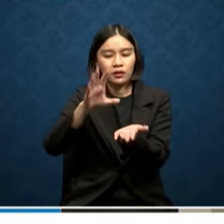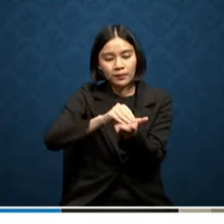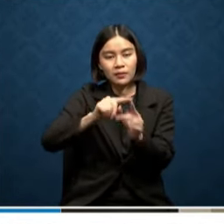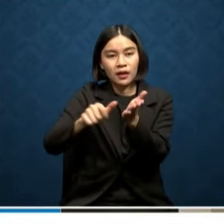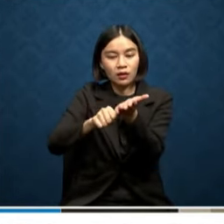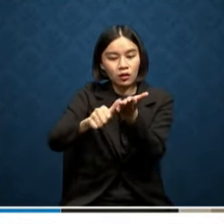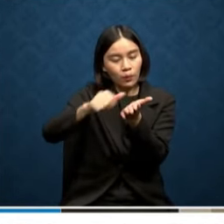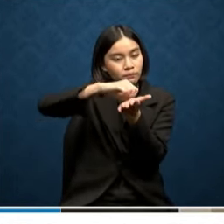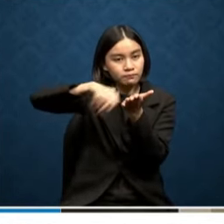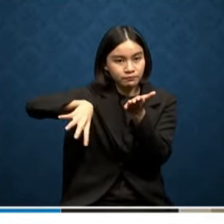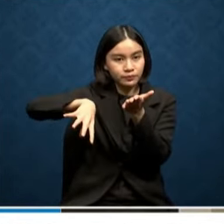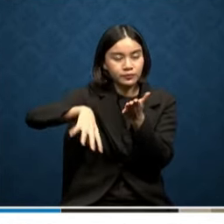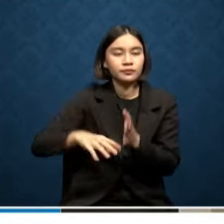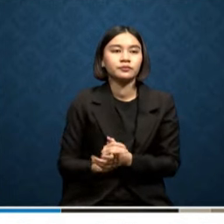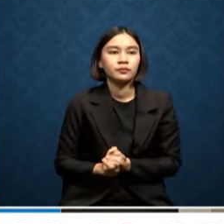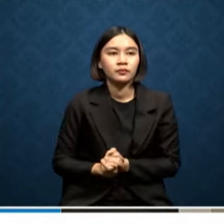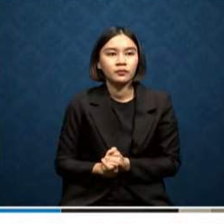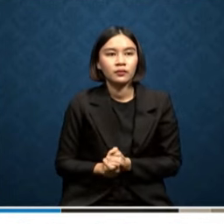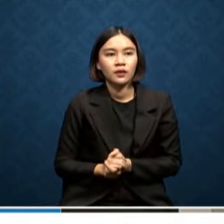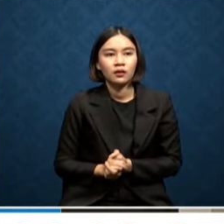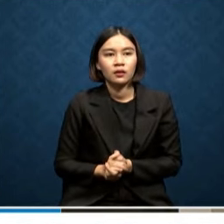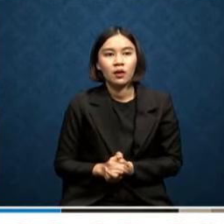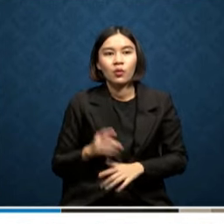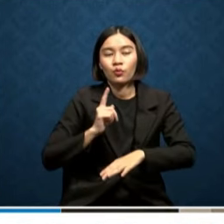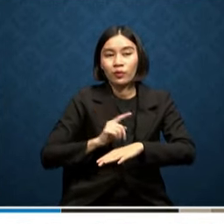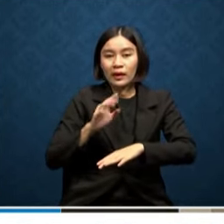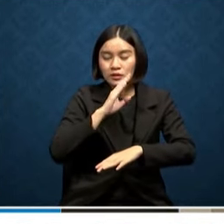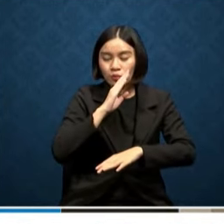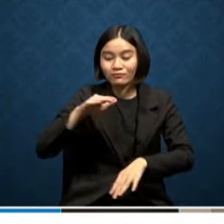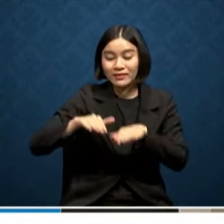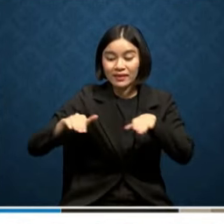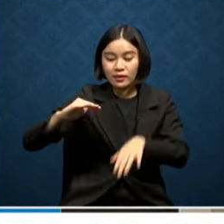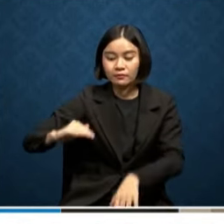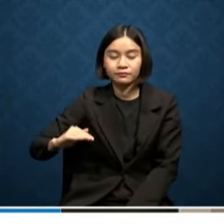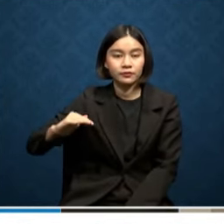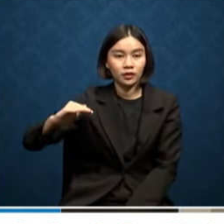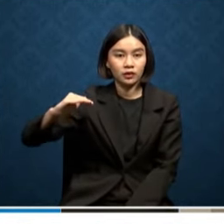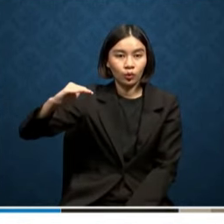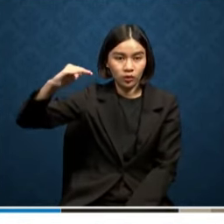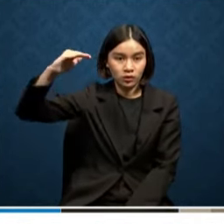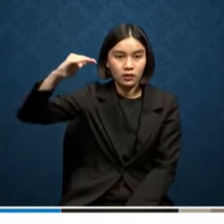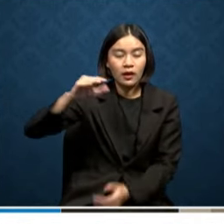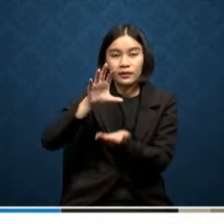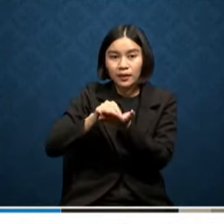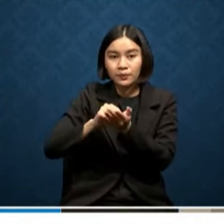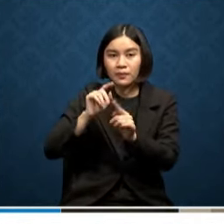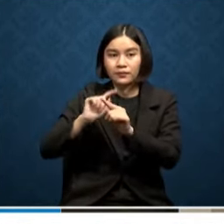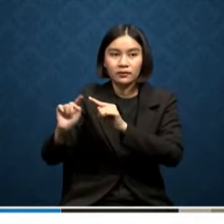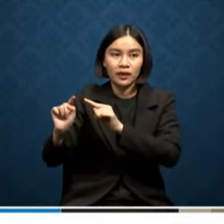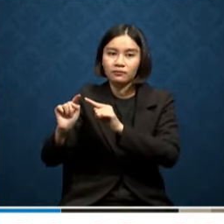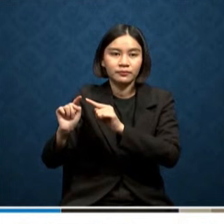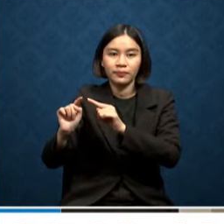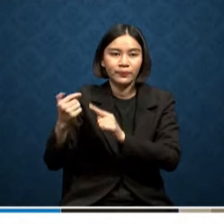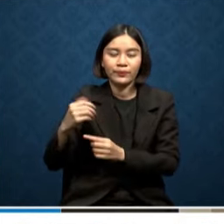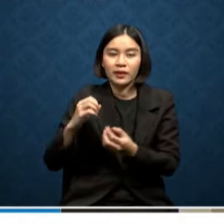ไปนะคะทำให้เมื่อเวลาที่เด็กโตขึ้นเนี่ย ข้อมูลแบบนั้นเนี่ยจะไม่ตามกลับม